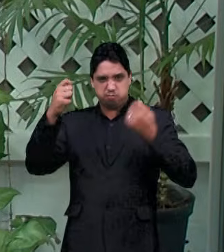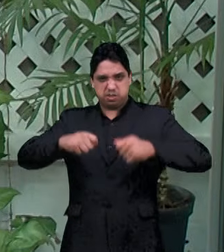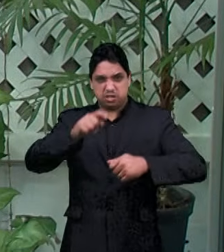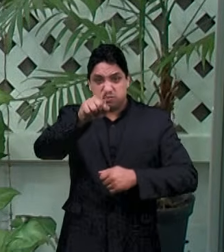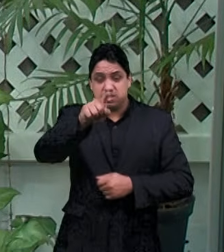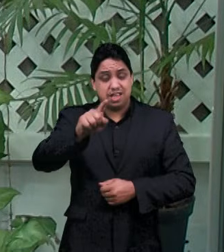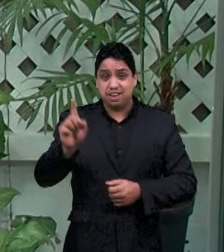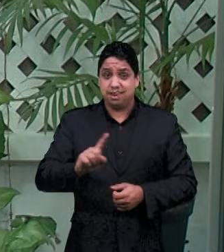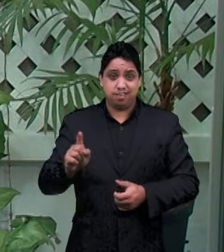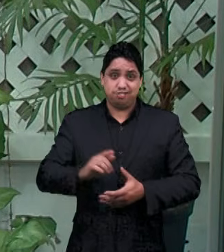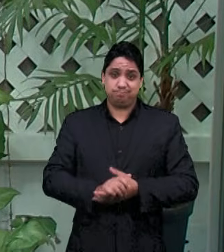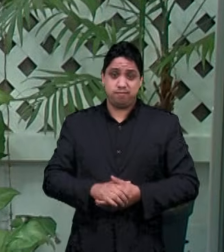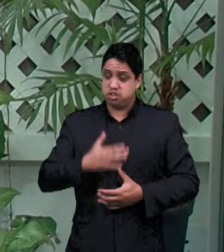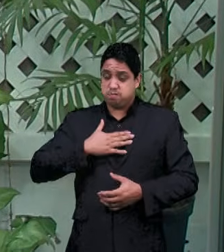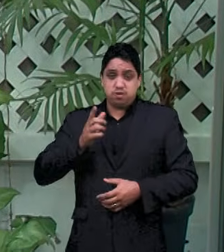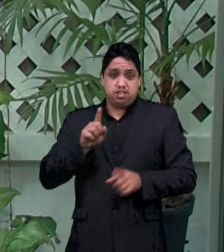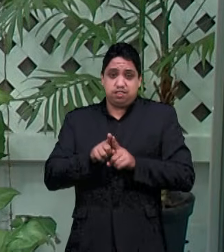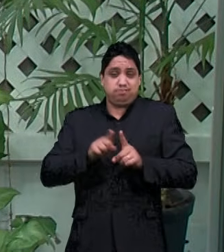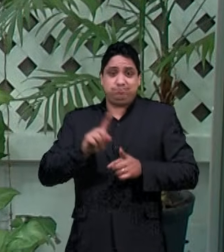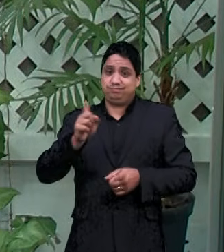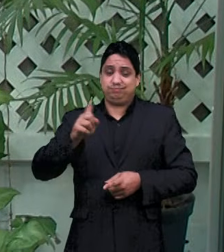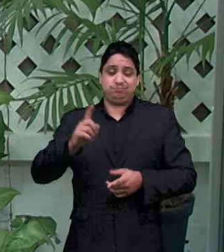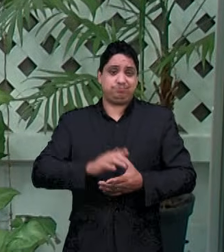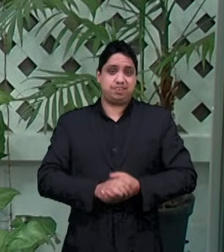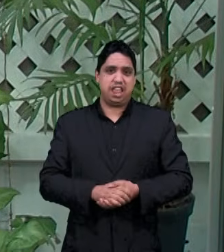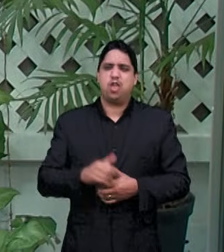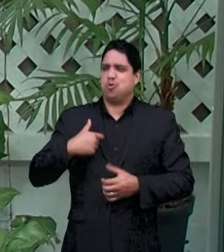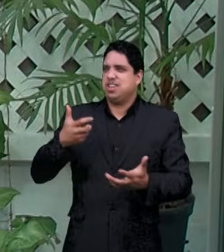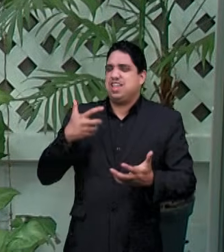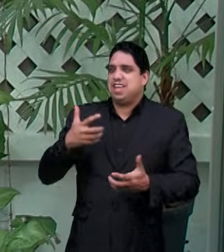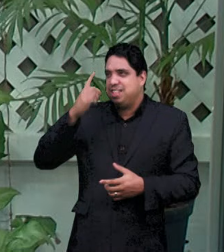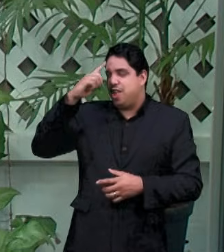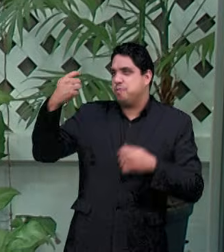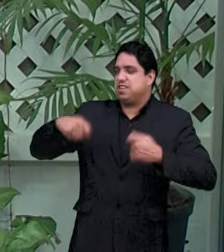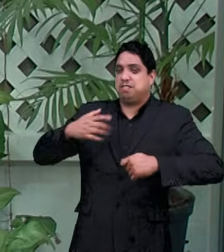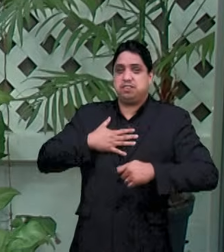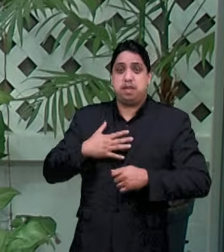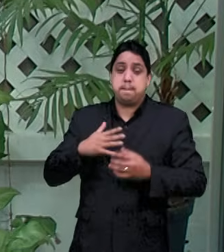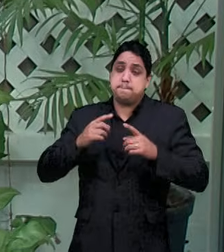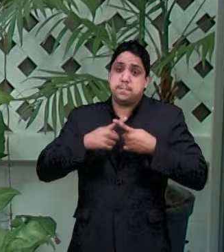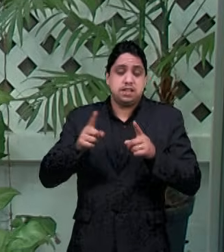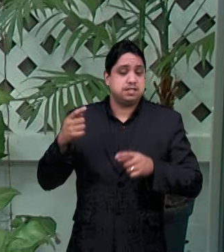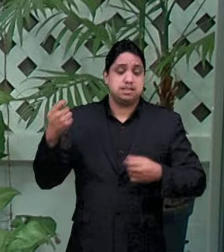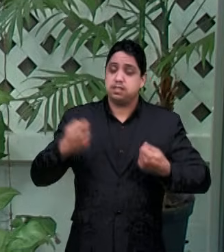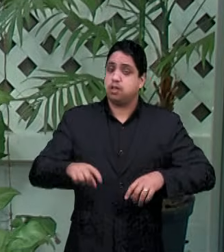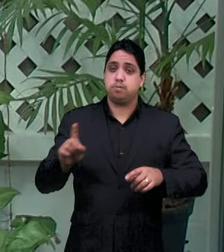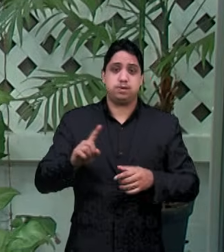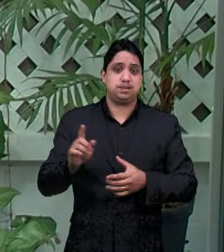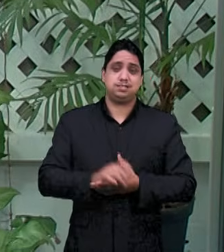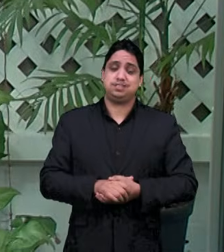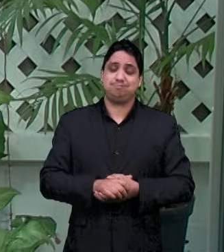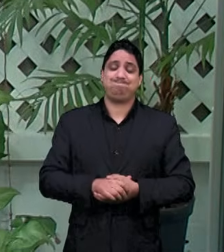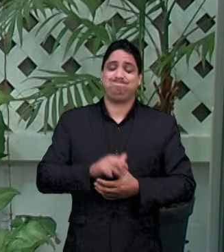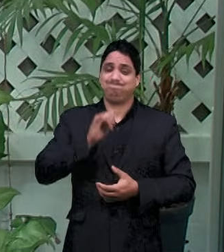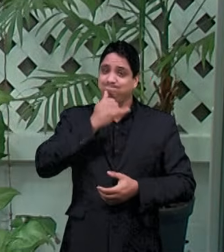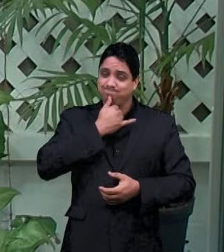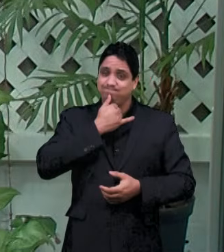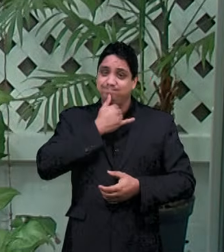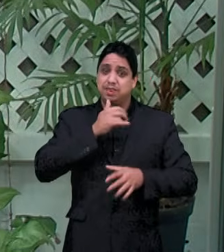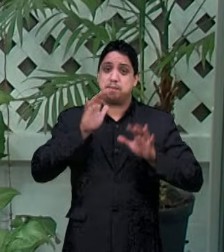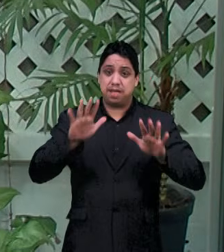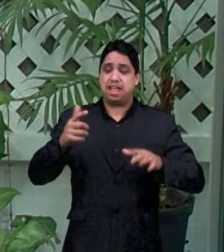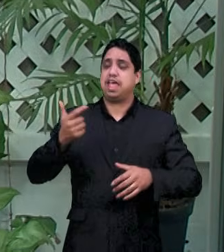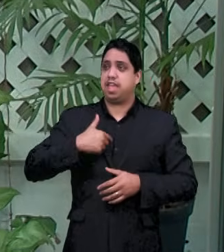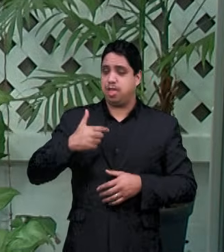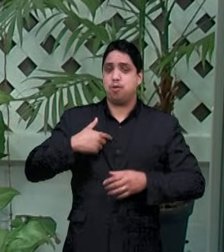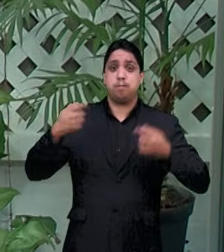Dieu avait besoin de moi. Mais il n'a pas besoin de moi, malheureusement. Mais moi, j'ai